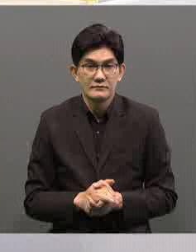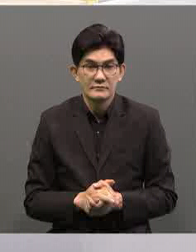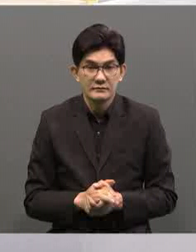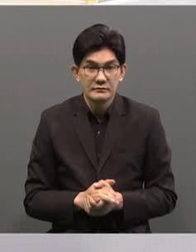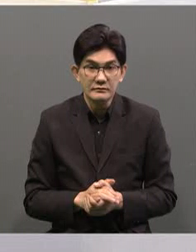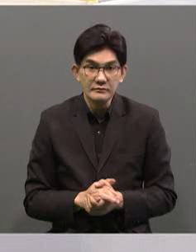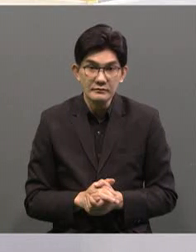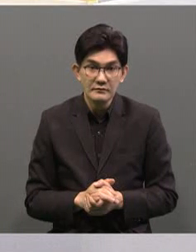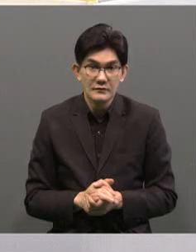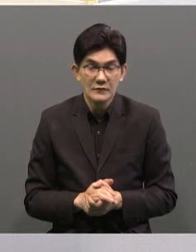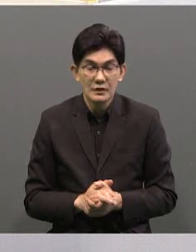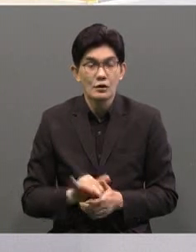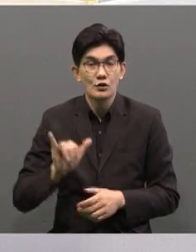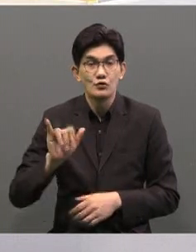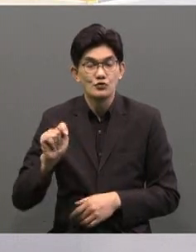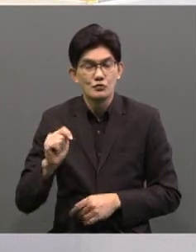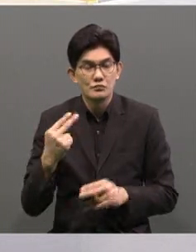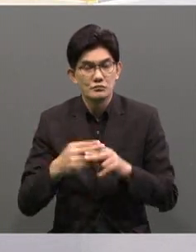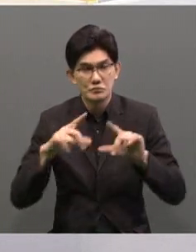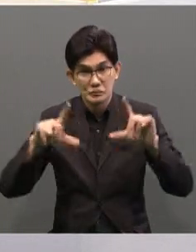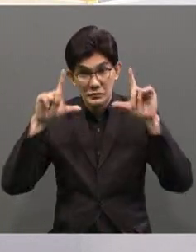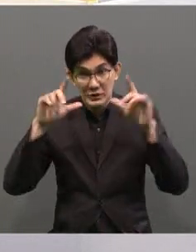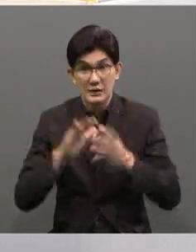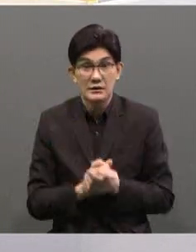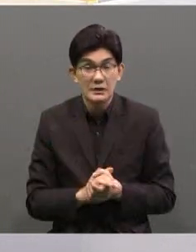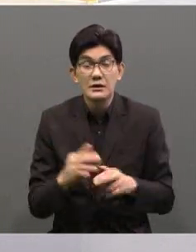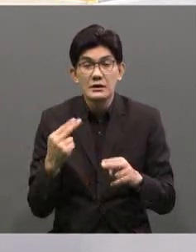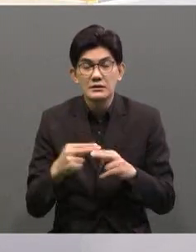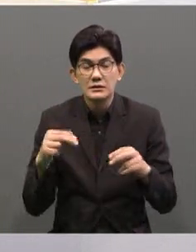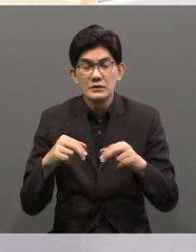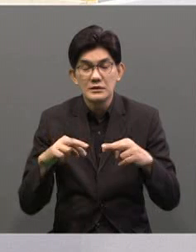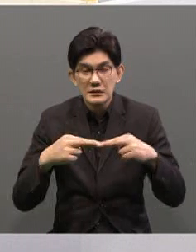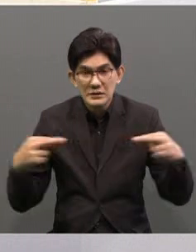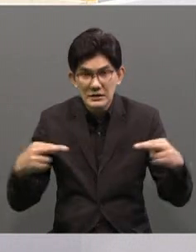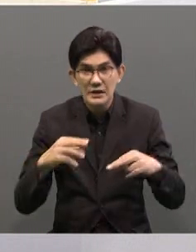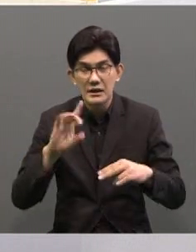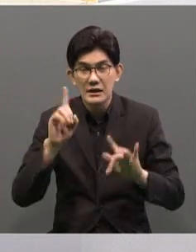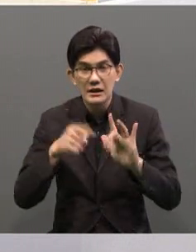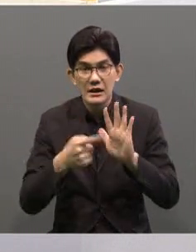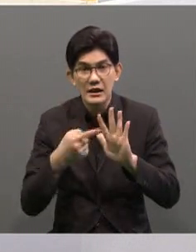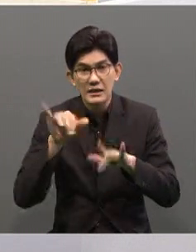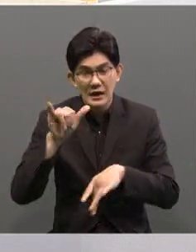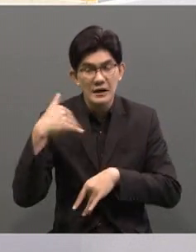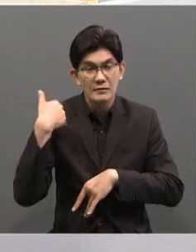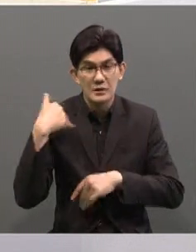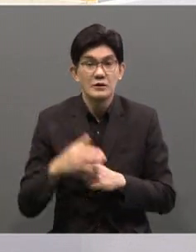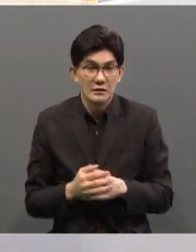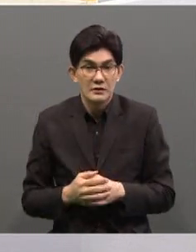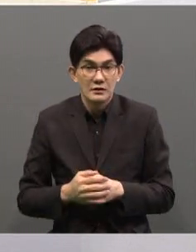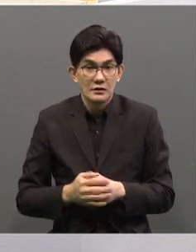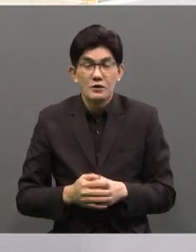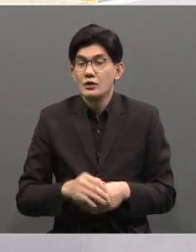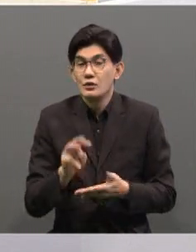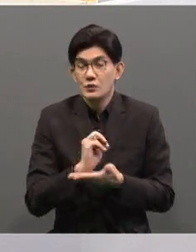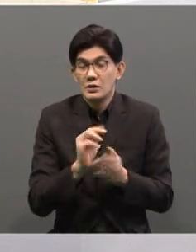คุณผู้ชมจำ YouTubeเวอร์ชื่อดังที่ชื่อว่าเส้นด้ายเจ้าของช่องสอดอสไตล์ได้ไหมครับอันนี้ไม่ได้เกี่ยวกับมูลนิธิ